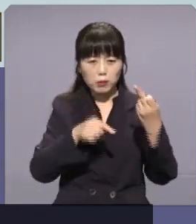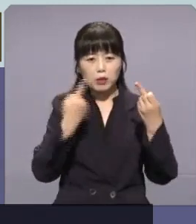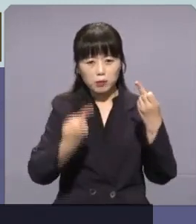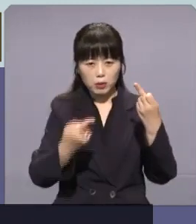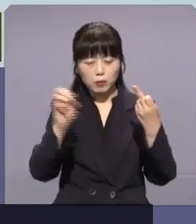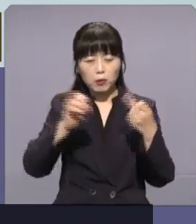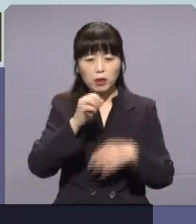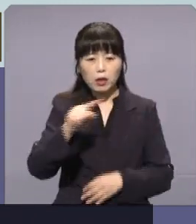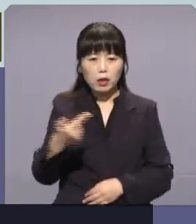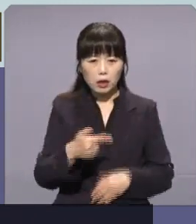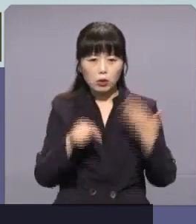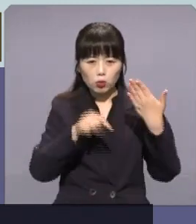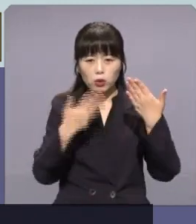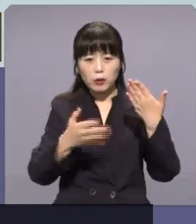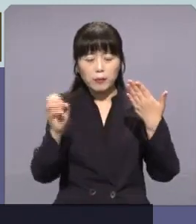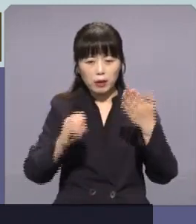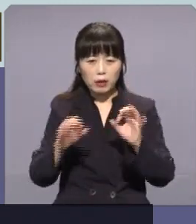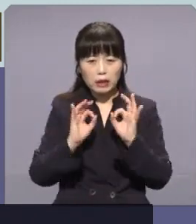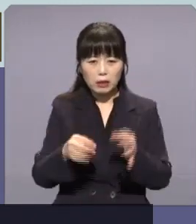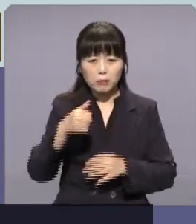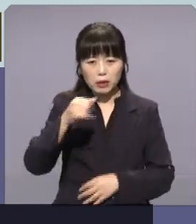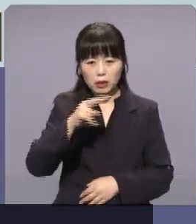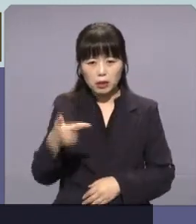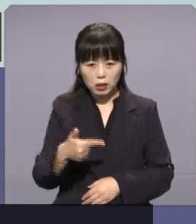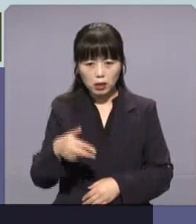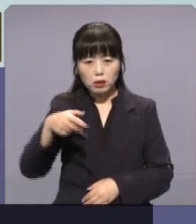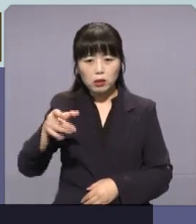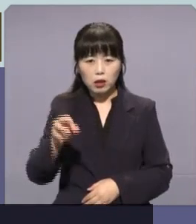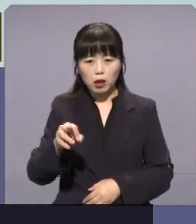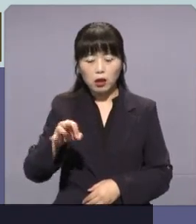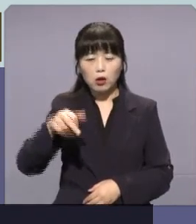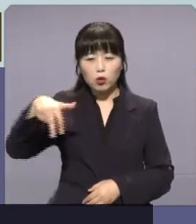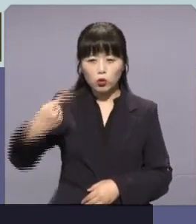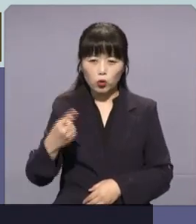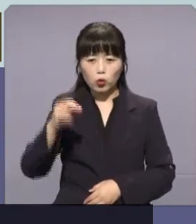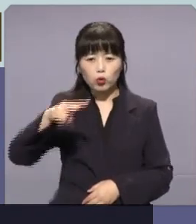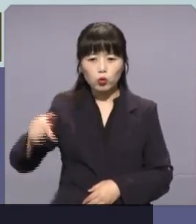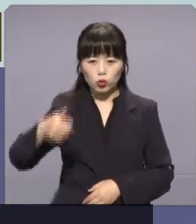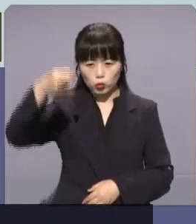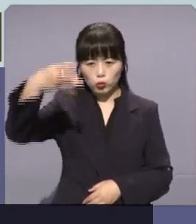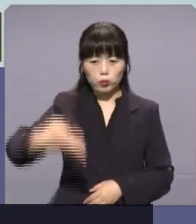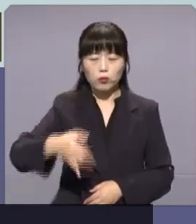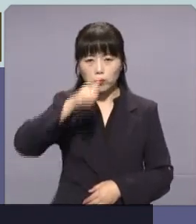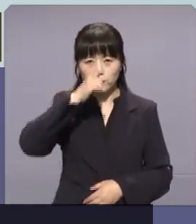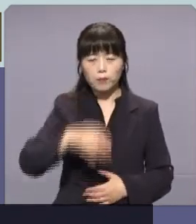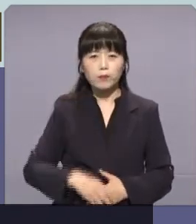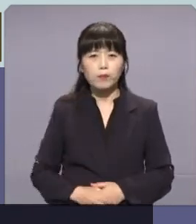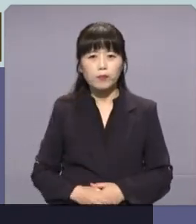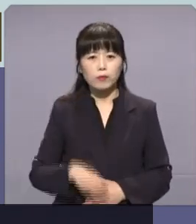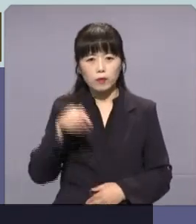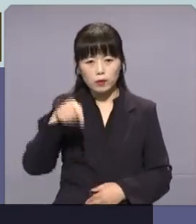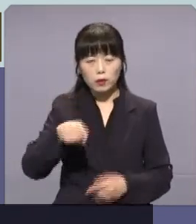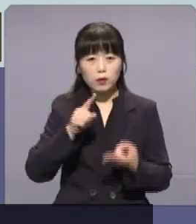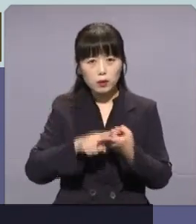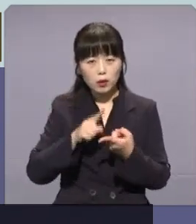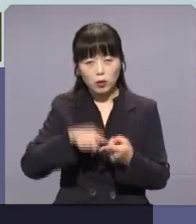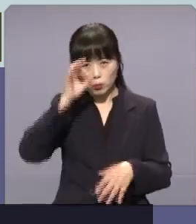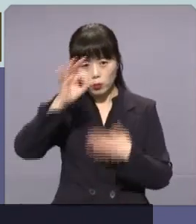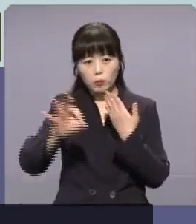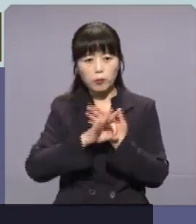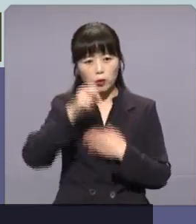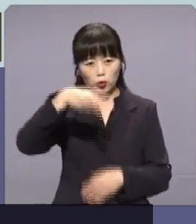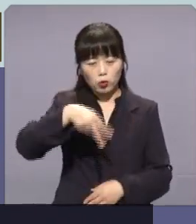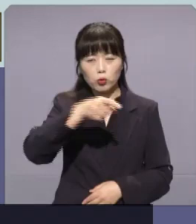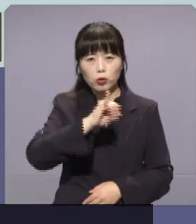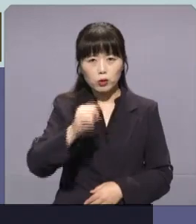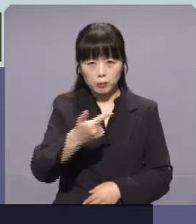안철수 의원 9.8, 김기현, 정진석, 조경태, 윤상현 순입니다. 뭐 이대로라면 뭐 유승민 전 의원의